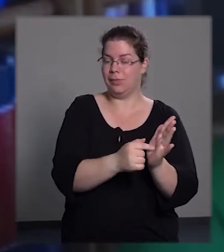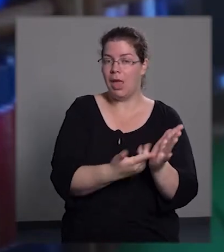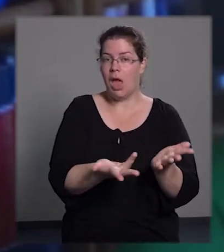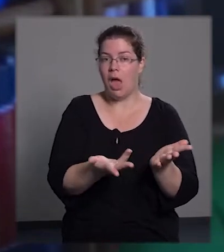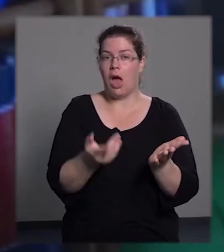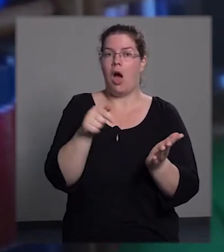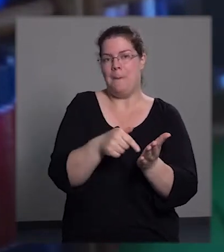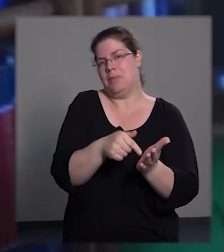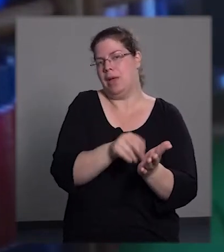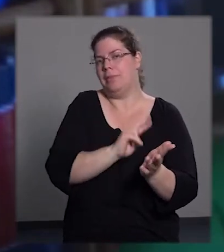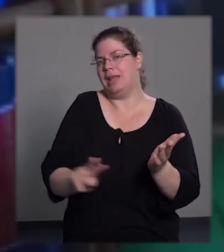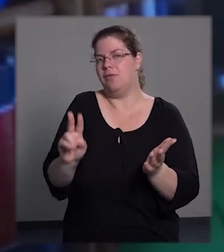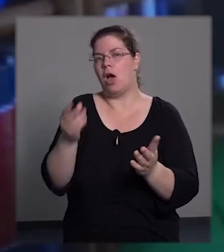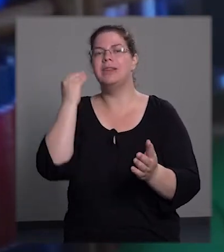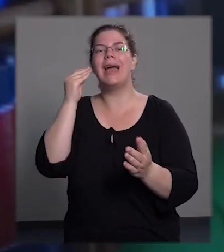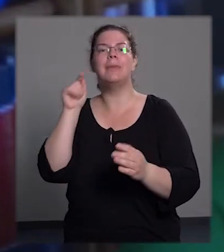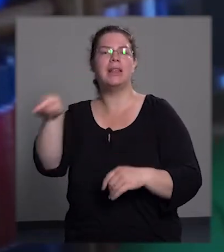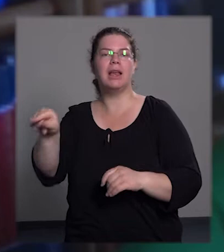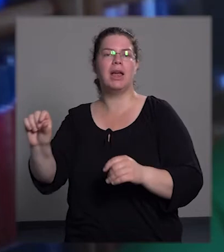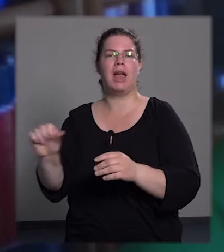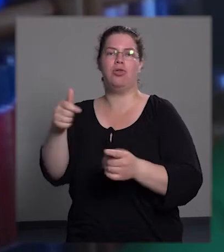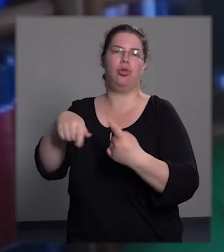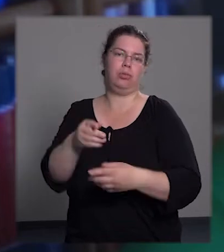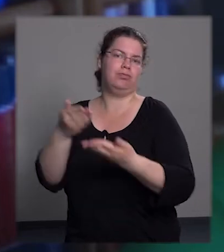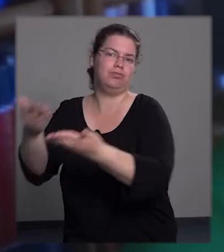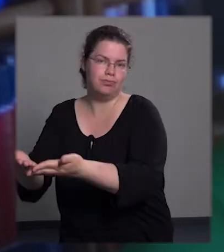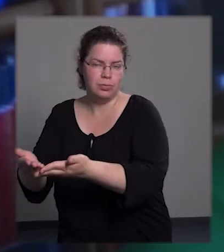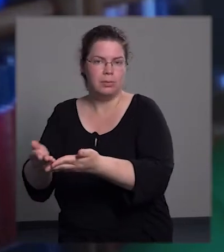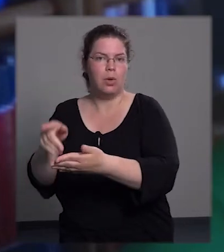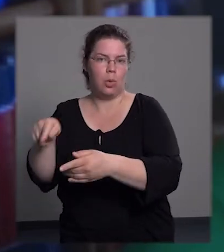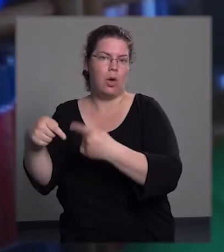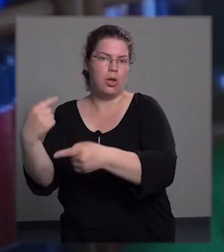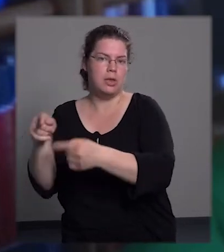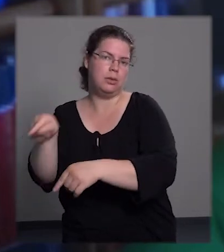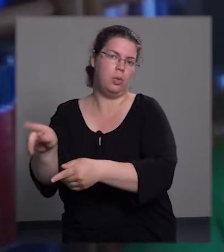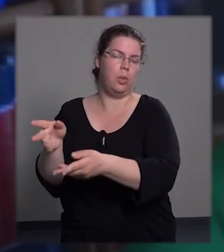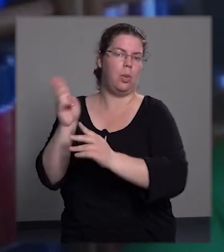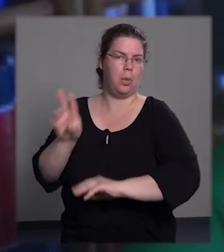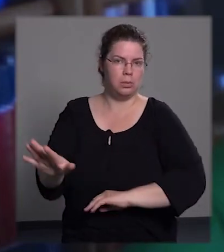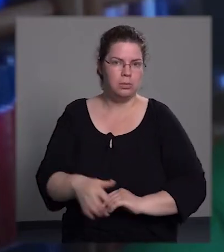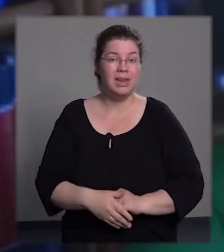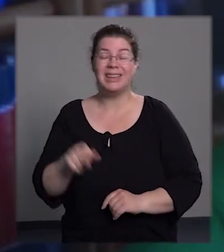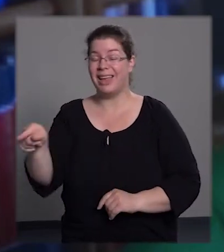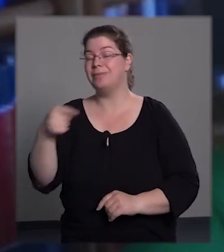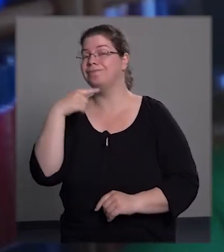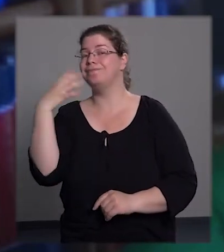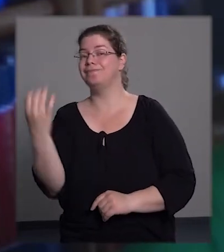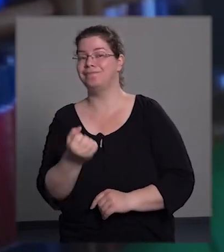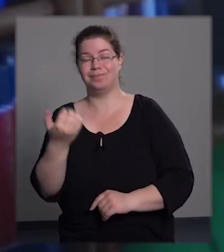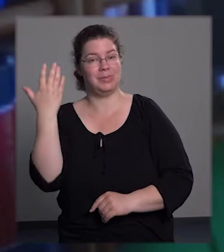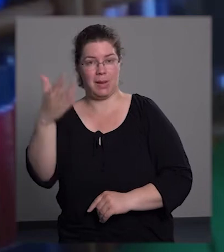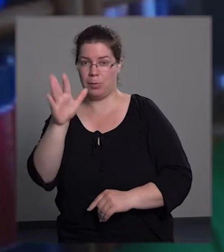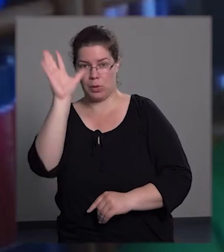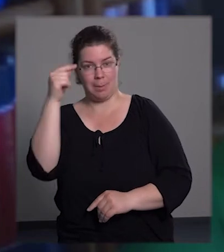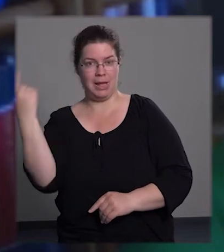a hagyatékát, de Debrecen a városa akkor úgy döntött, hogy nem tud neki emlékszobát létesíteni. És akkor